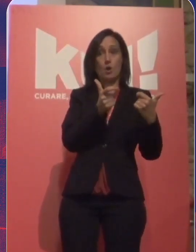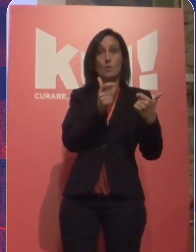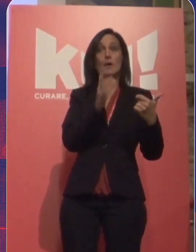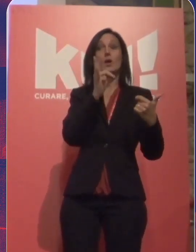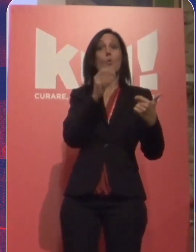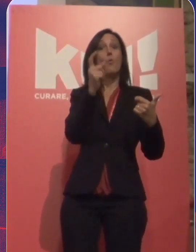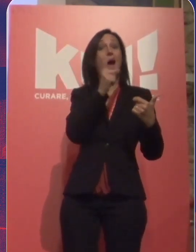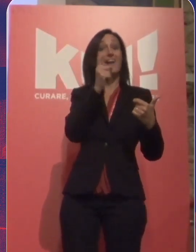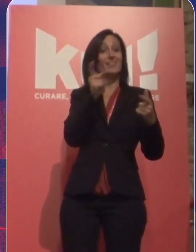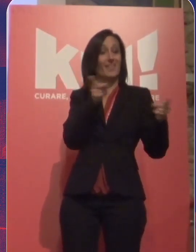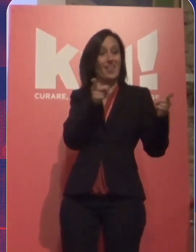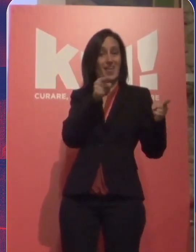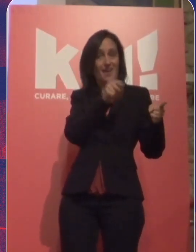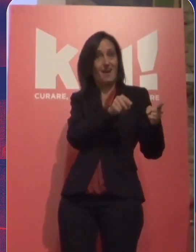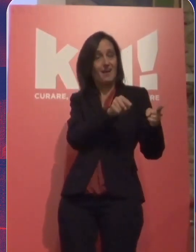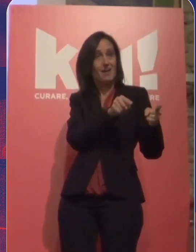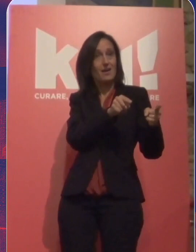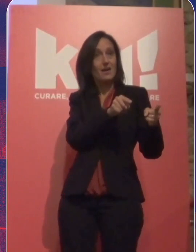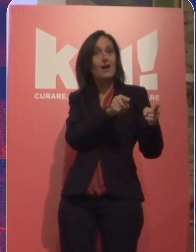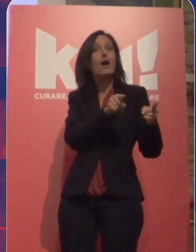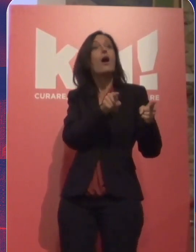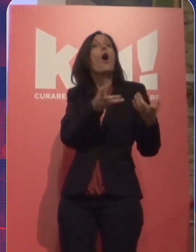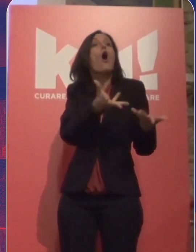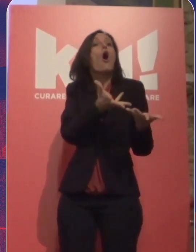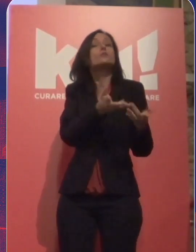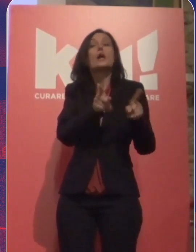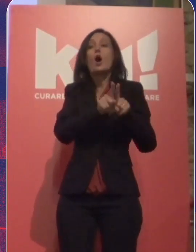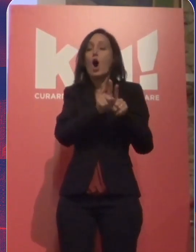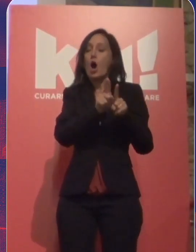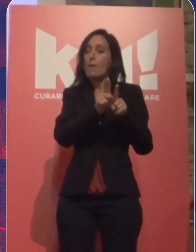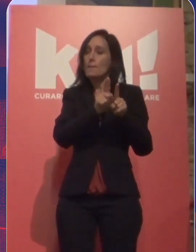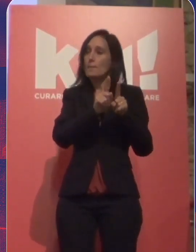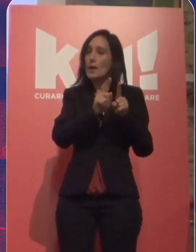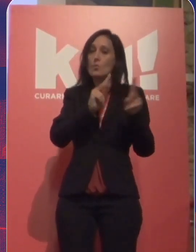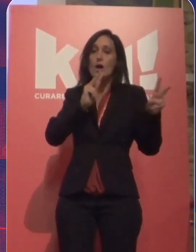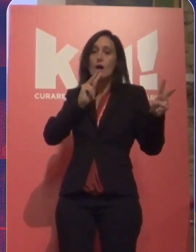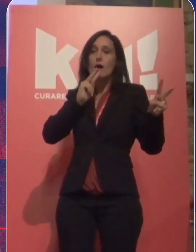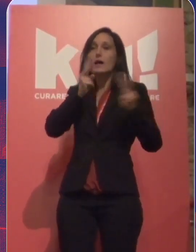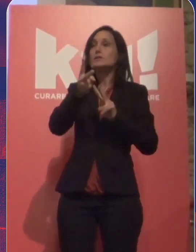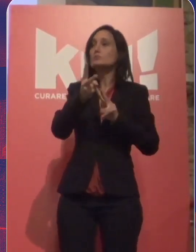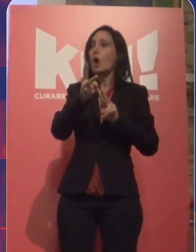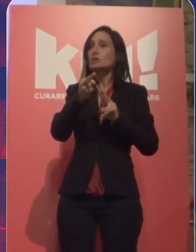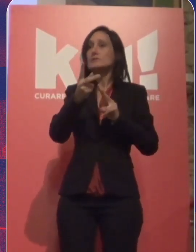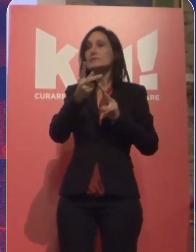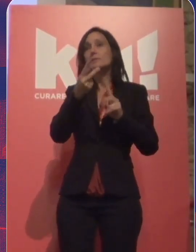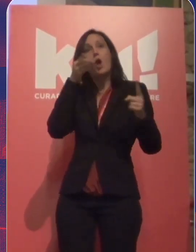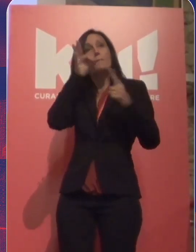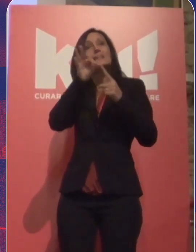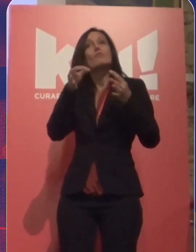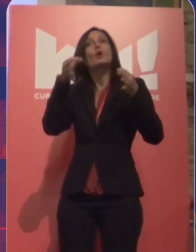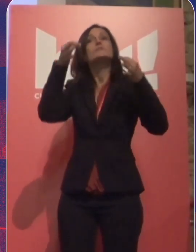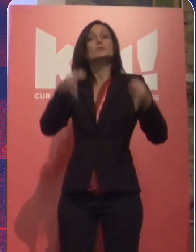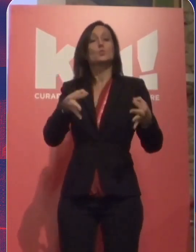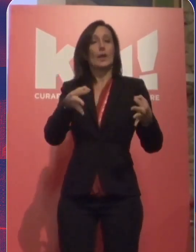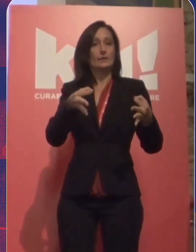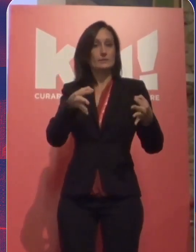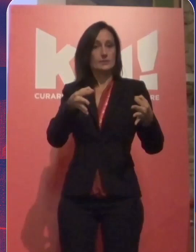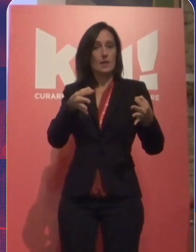securitaria forzatamente sicuritaria imposta dall emergenza sanitaria